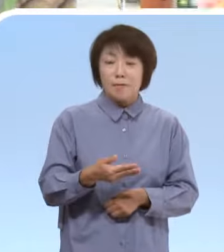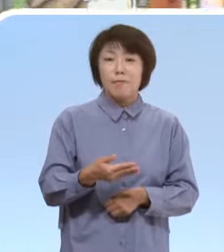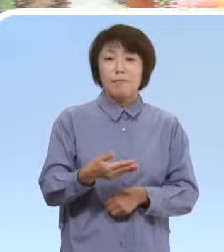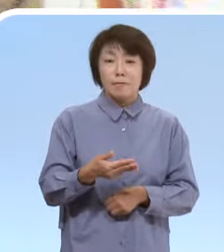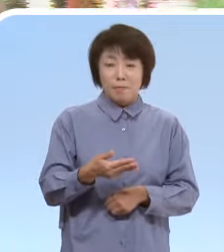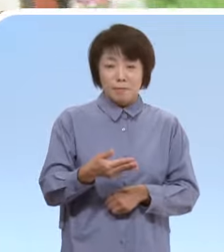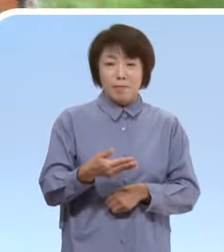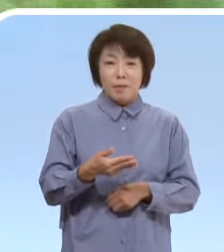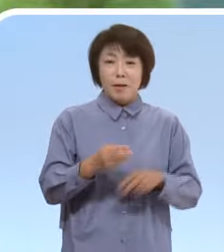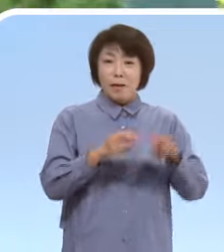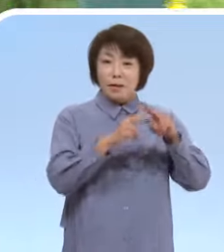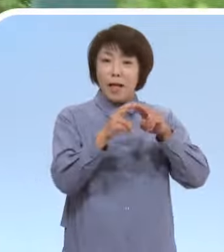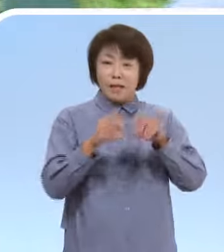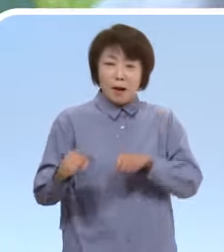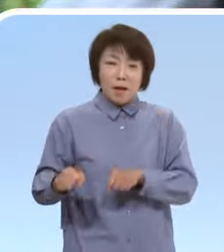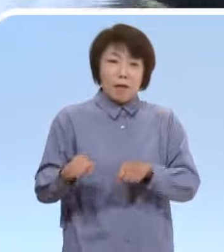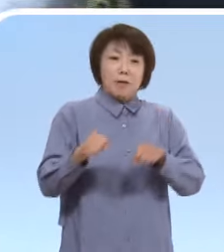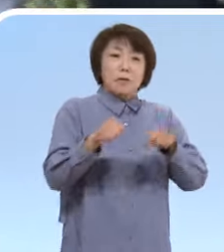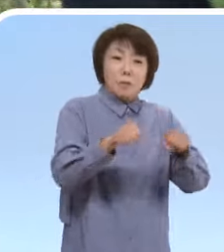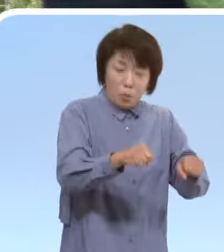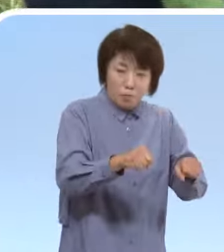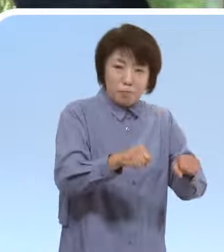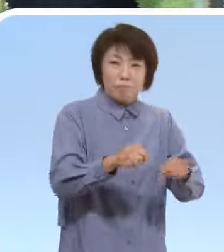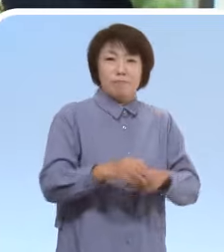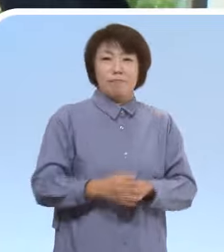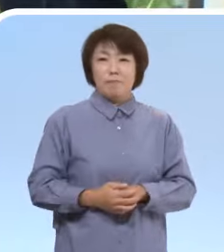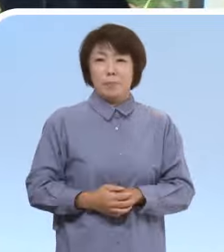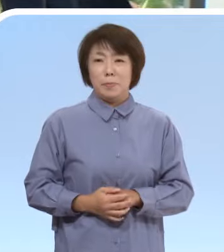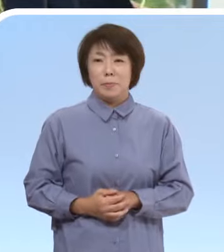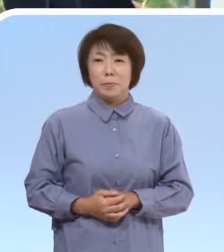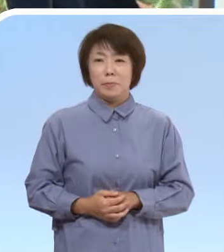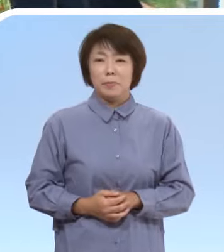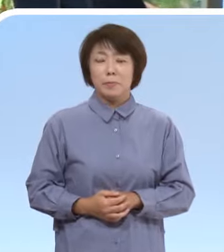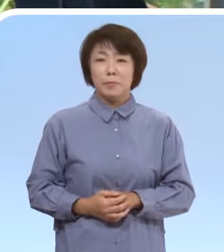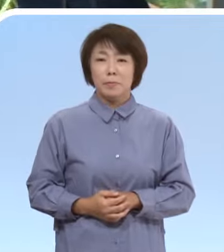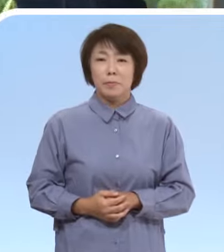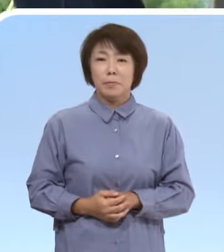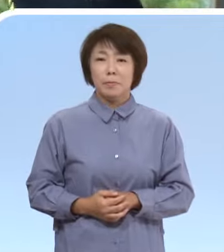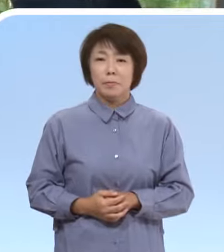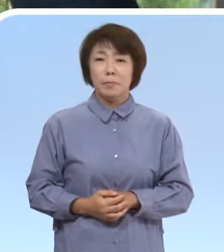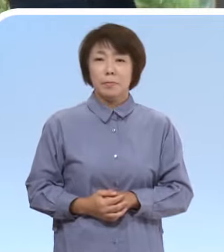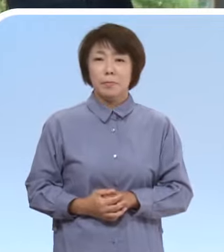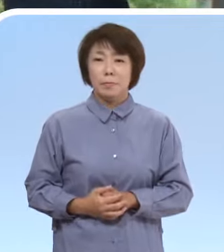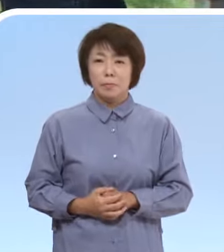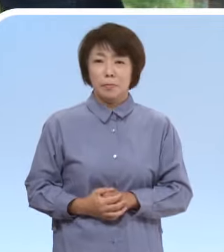再び自転車と一緒に北条鉄道に乗車です。